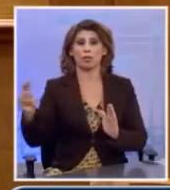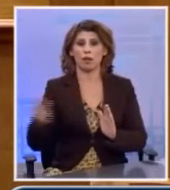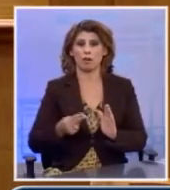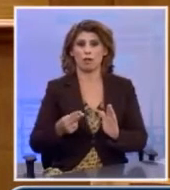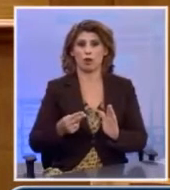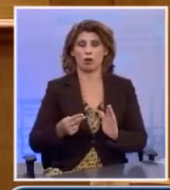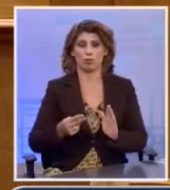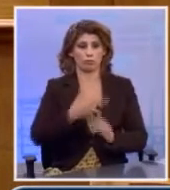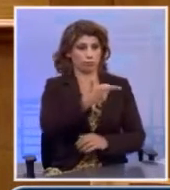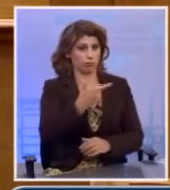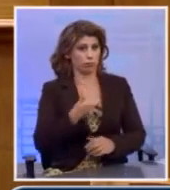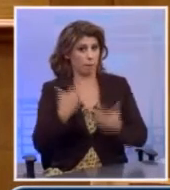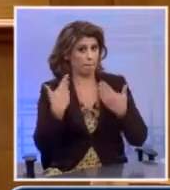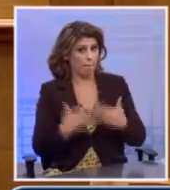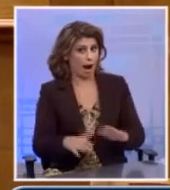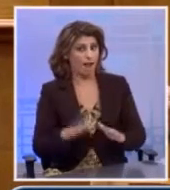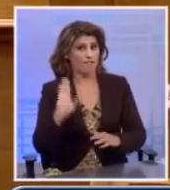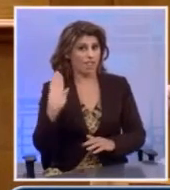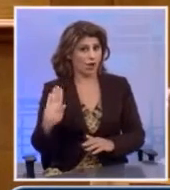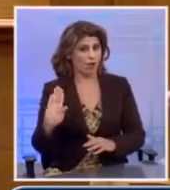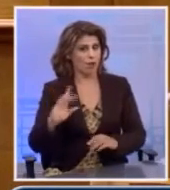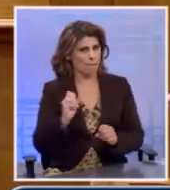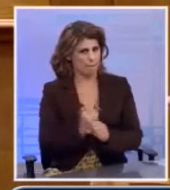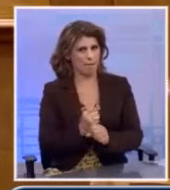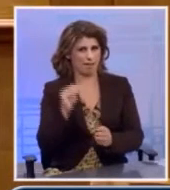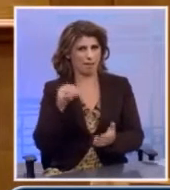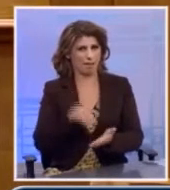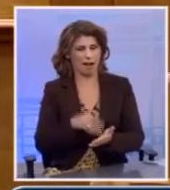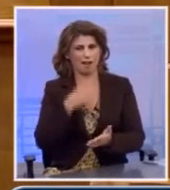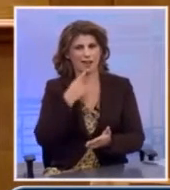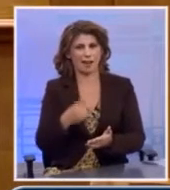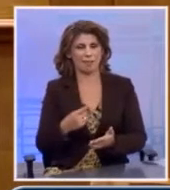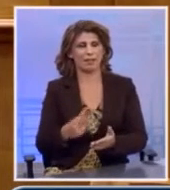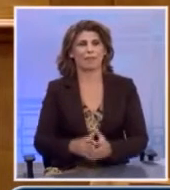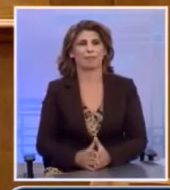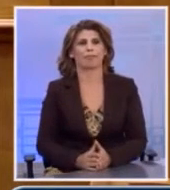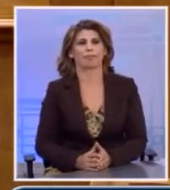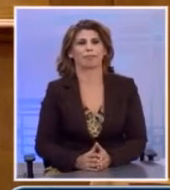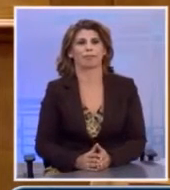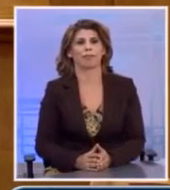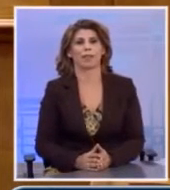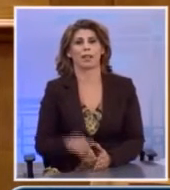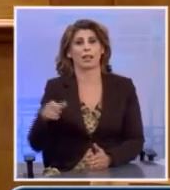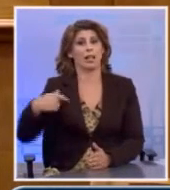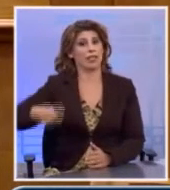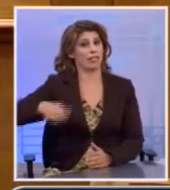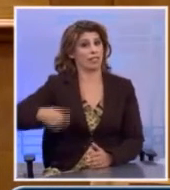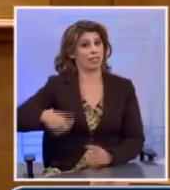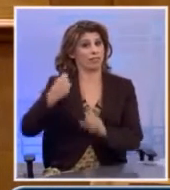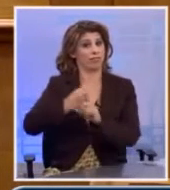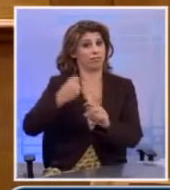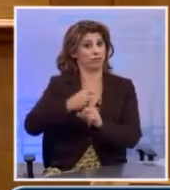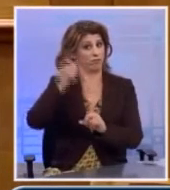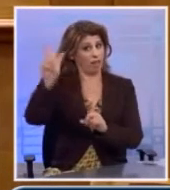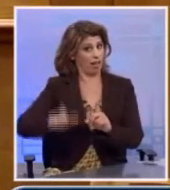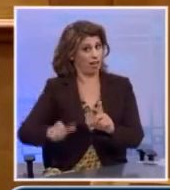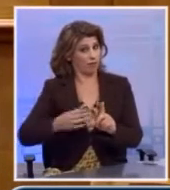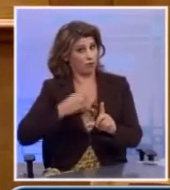κύριο Βγενόπουλο, επιμένετε ακόμη να παριστάνετε τον συνήγορο υπεράσπιση του ελόγου